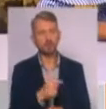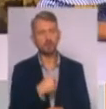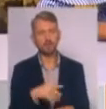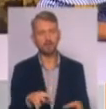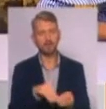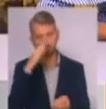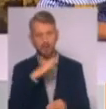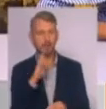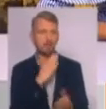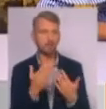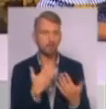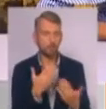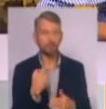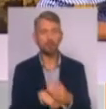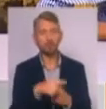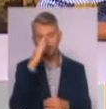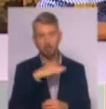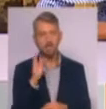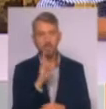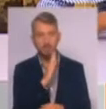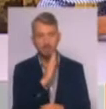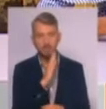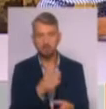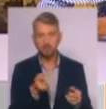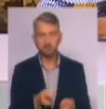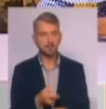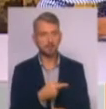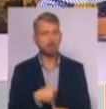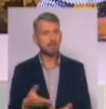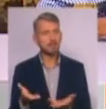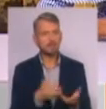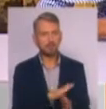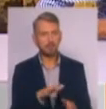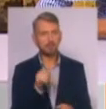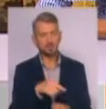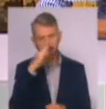батьками спілкуюсь, тому що батьки насправді мене запрошували в цей